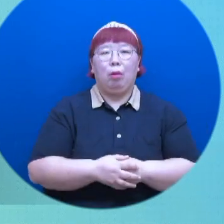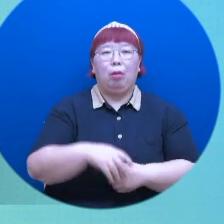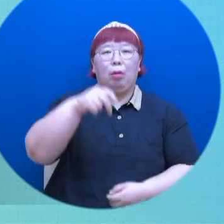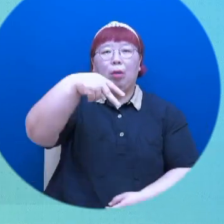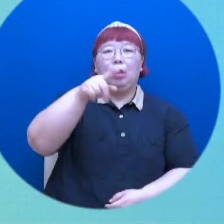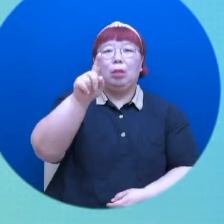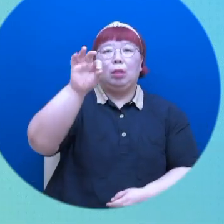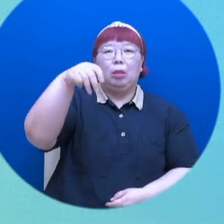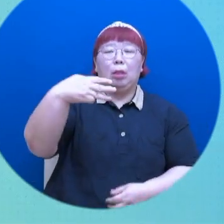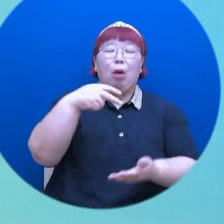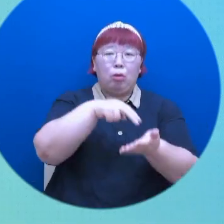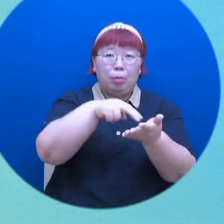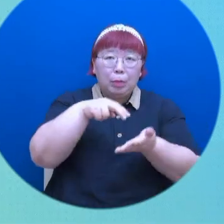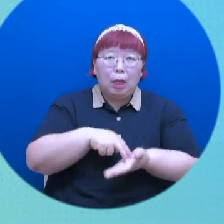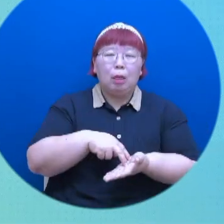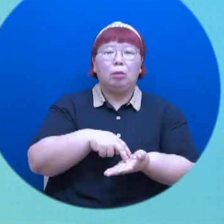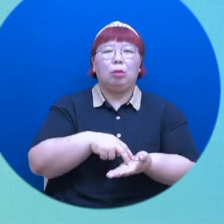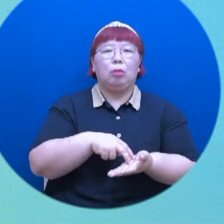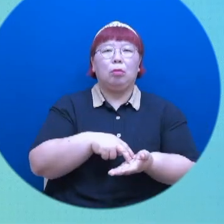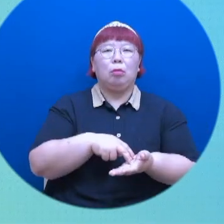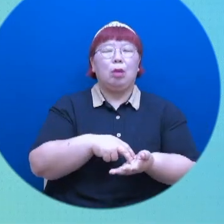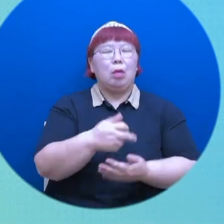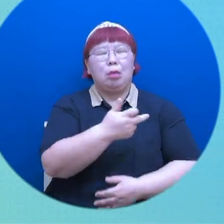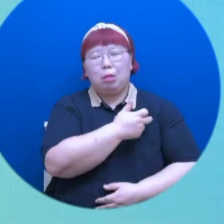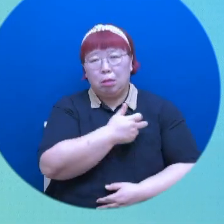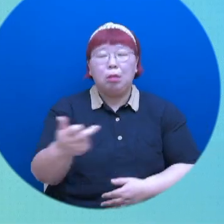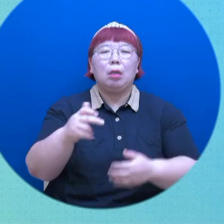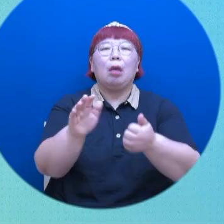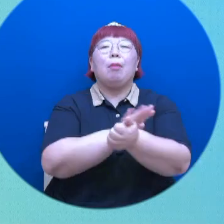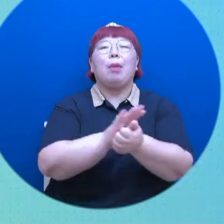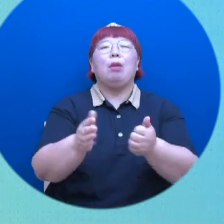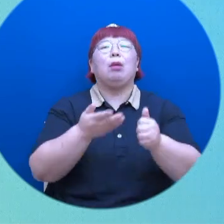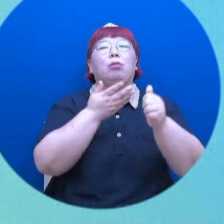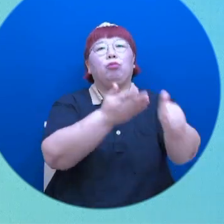입장에서는 최고의 호의입니다.